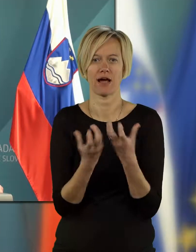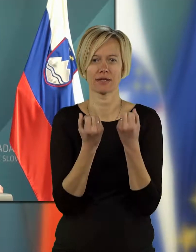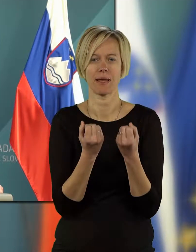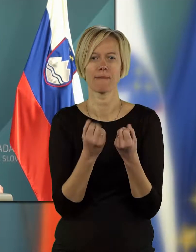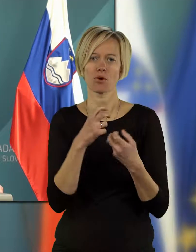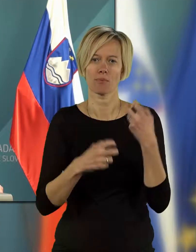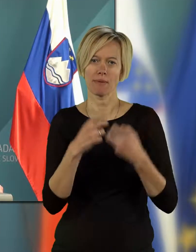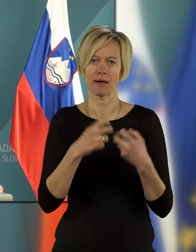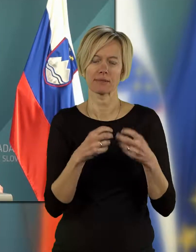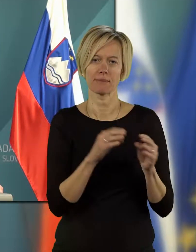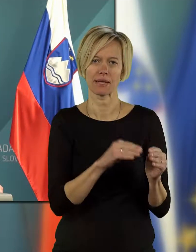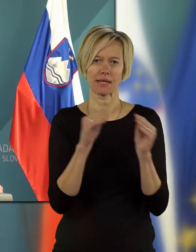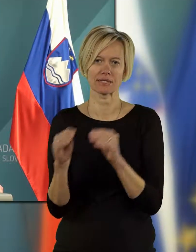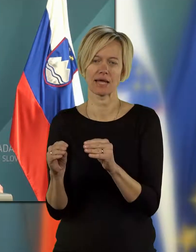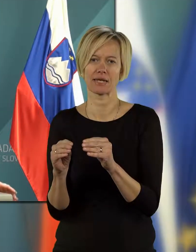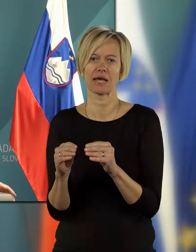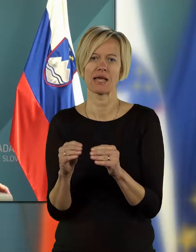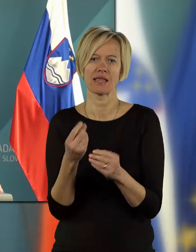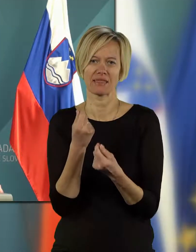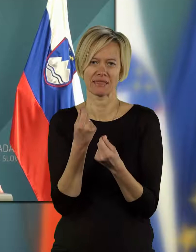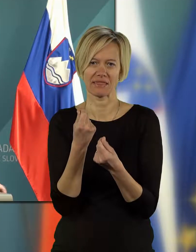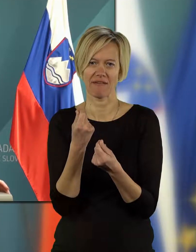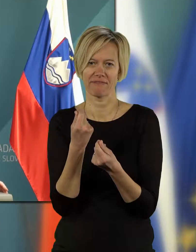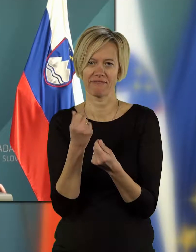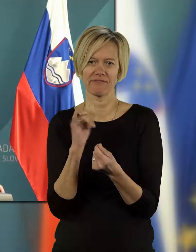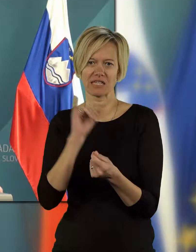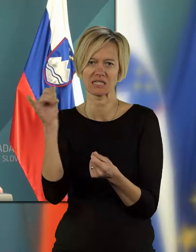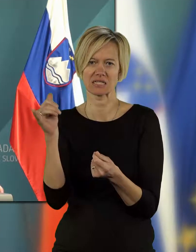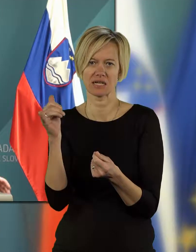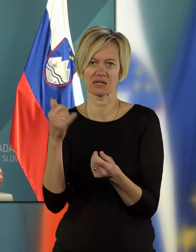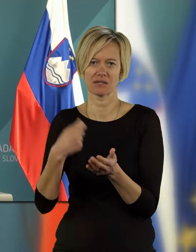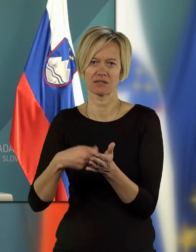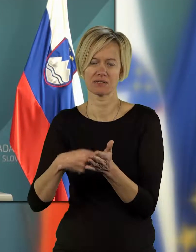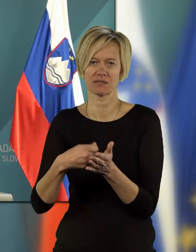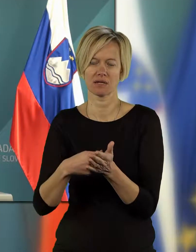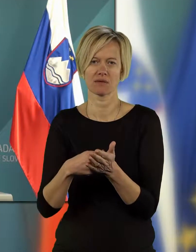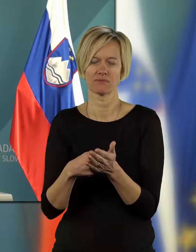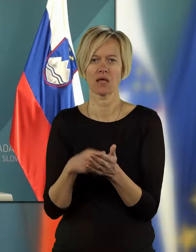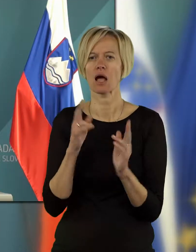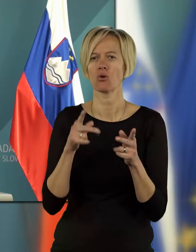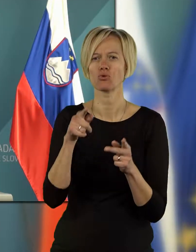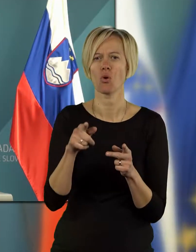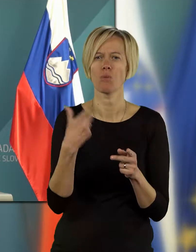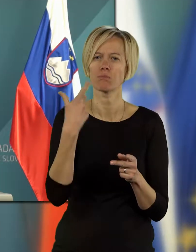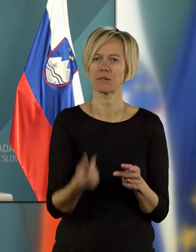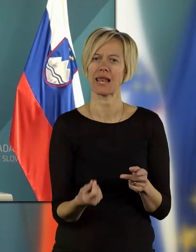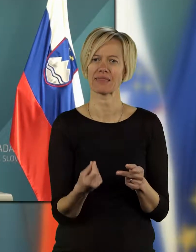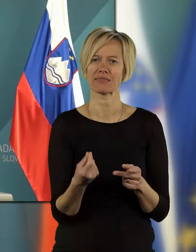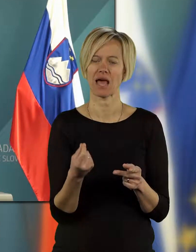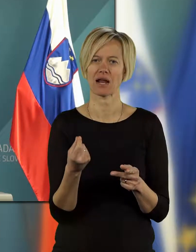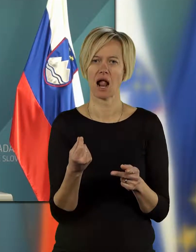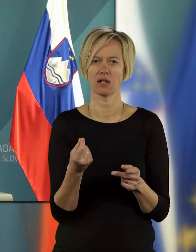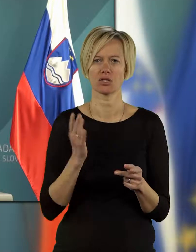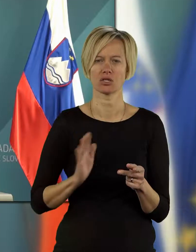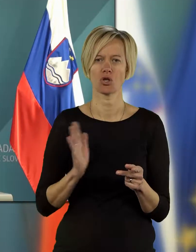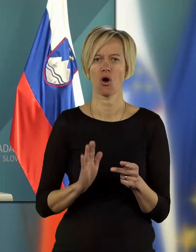reševanjem problematike prenesenih deviznih strani in se pravi, kako to bilateralno vprašanje